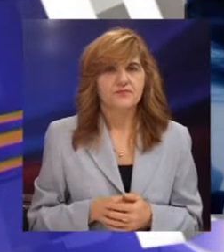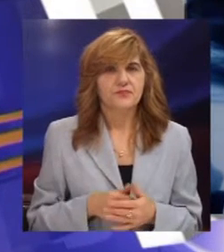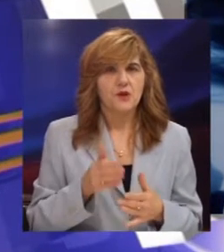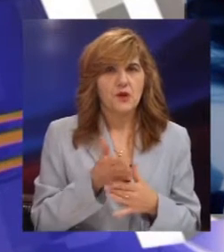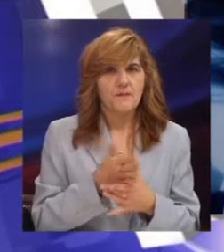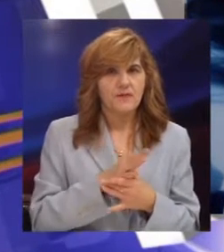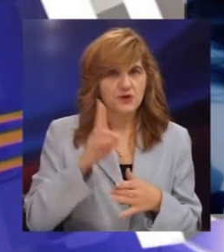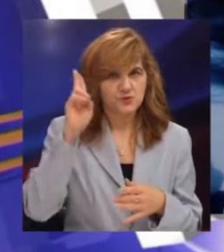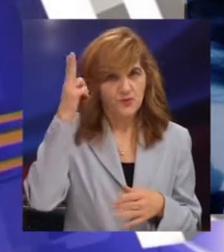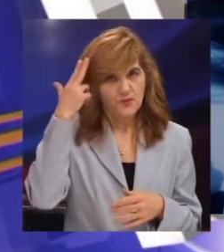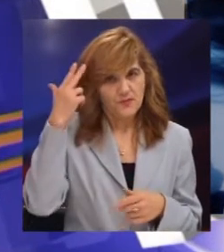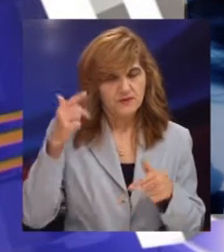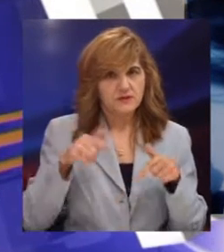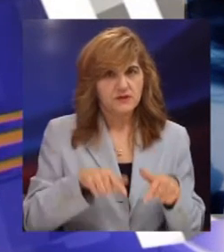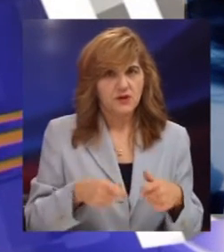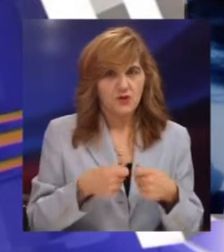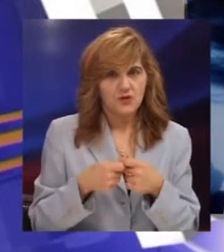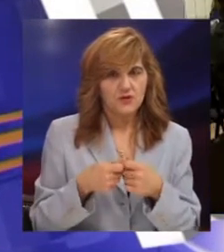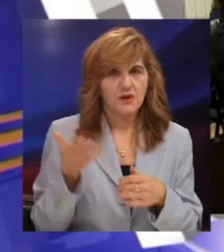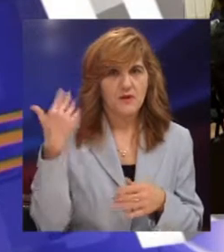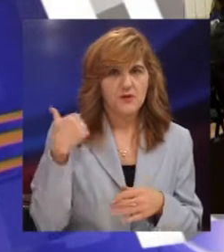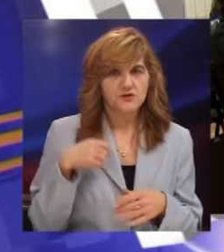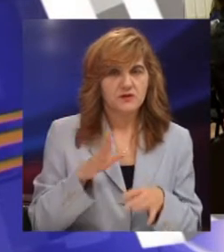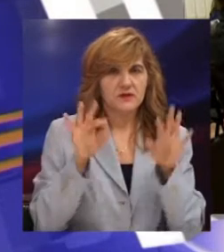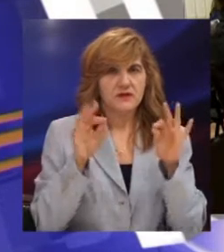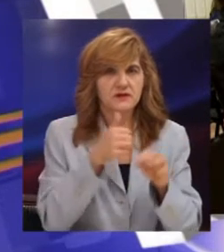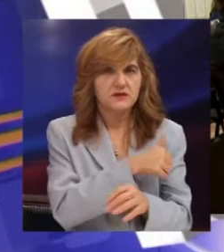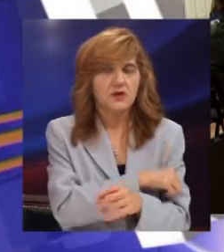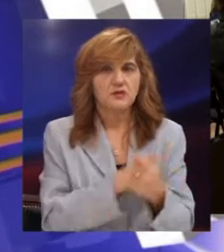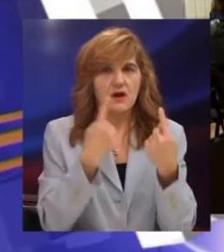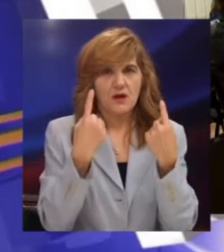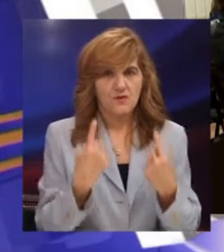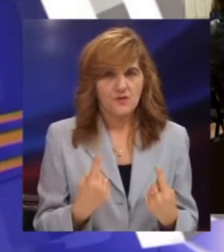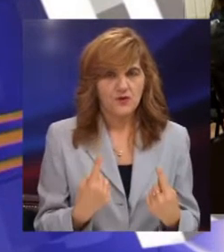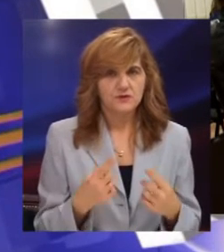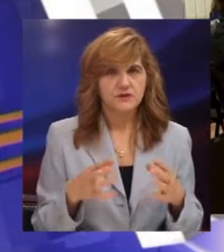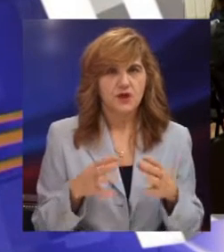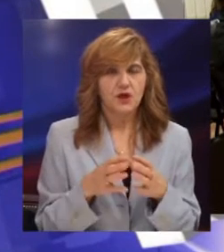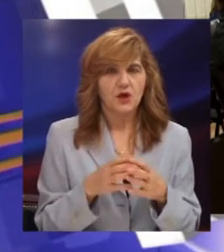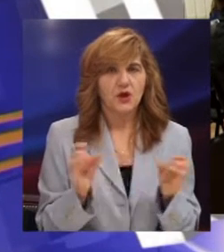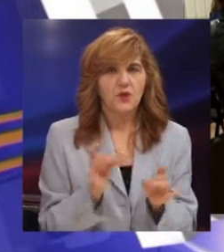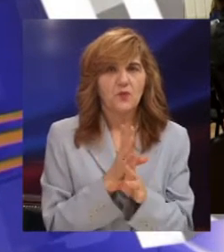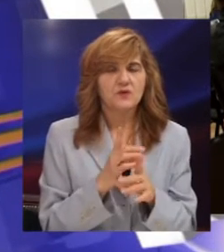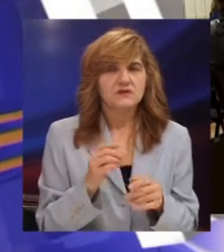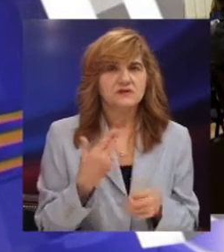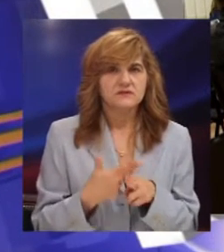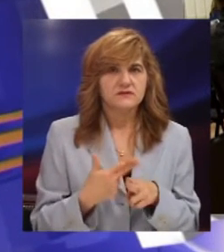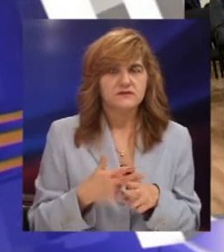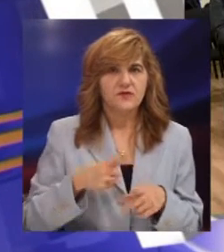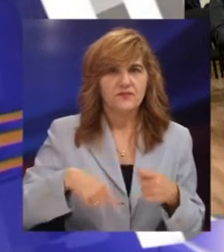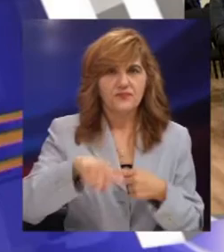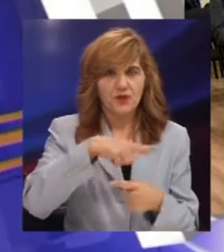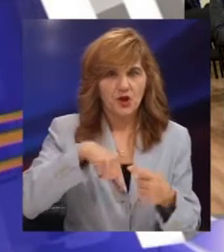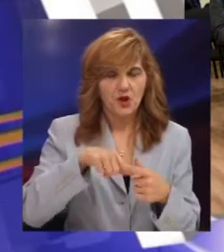Među najpoznatijim projektima organizacije koja je prošle godine obeležila 10 godina postojanja u Subotici je Krug sreće. Krug sreće je